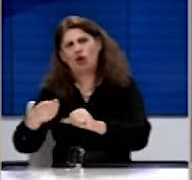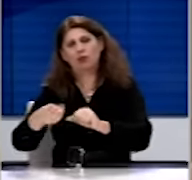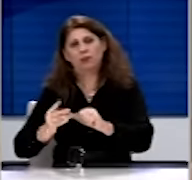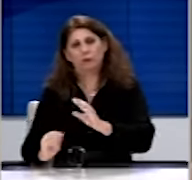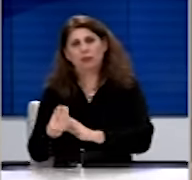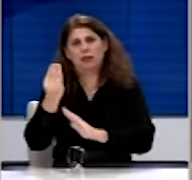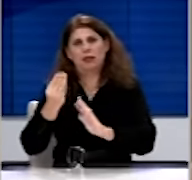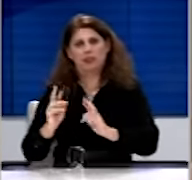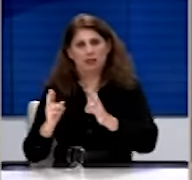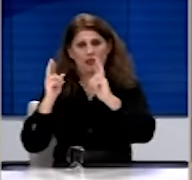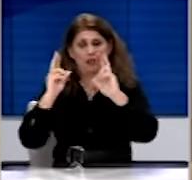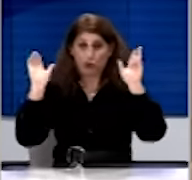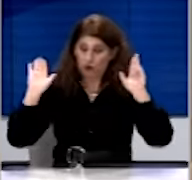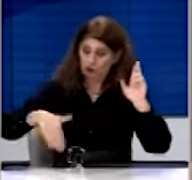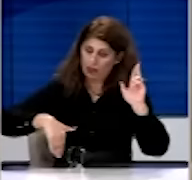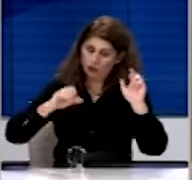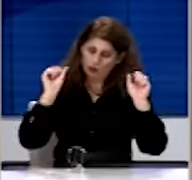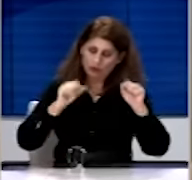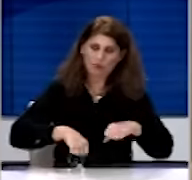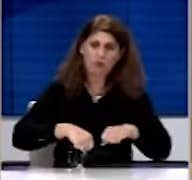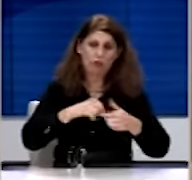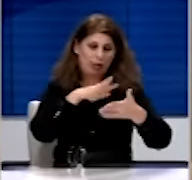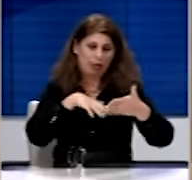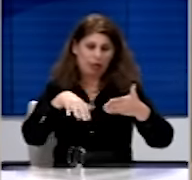Τελικά συμφώνησαν σε ένα κείμενο μούφα